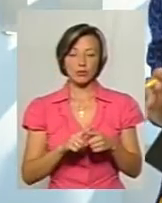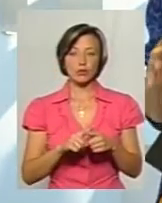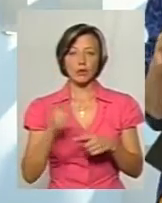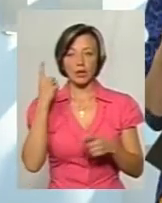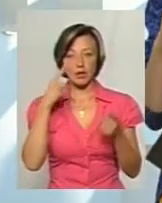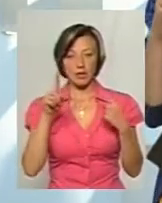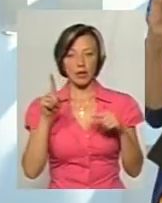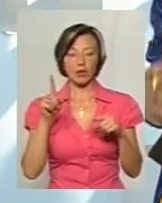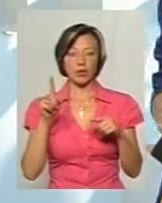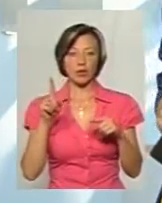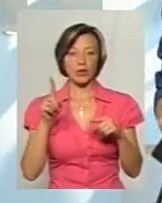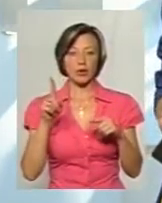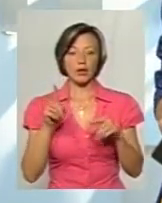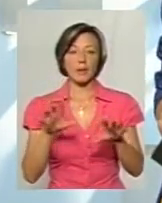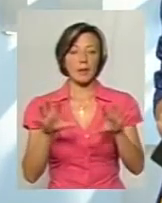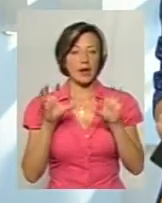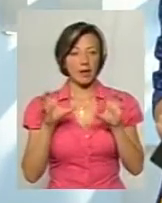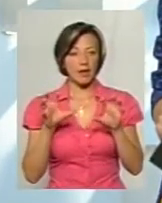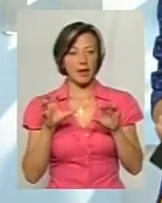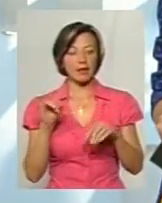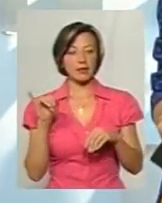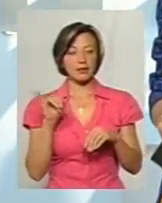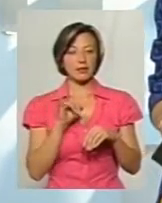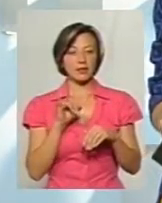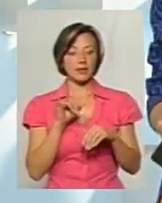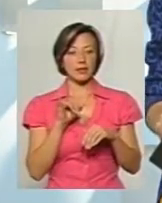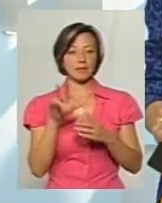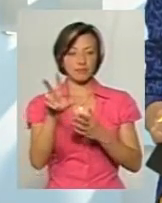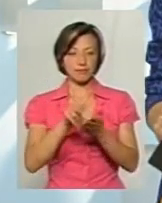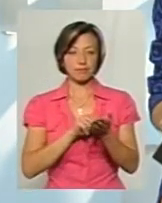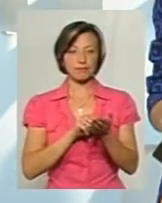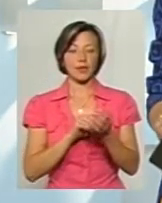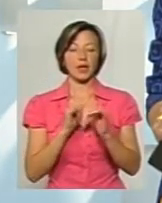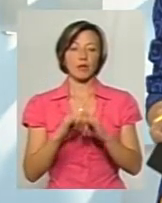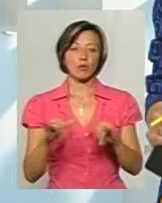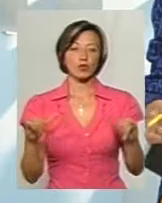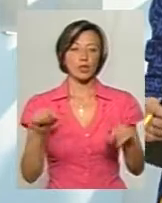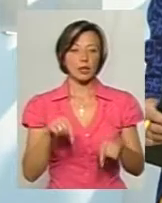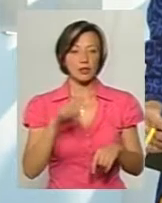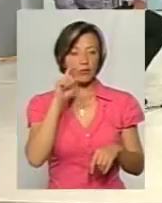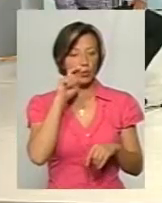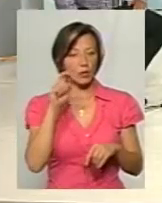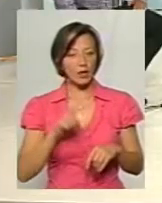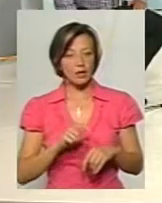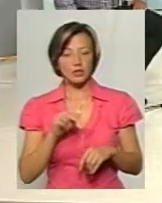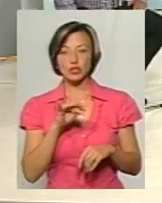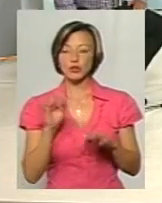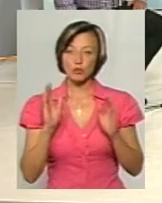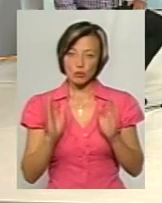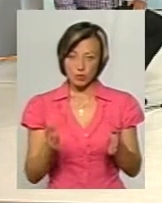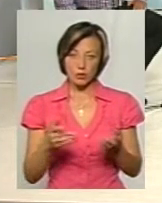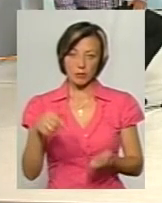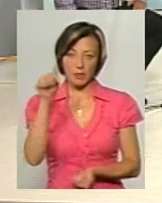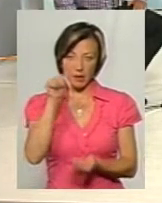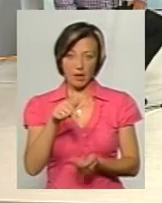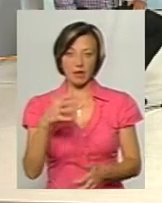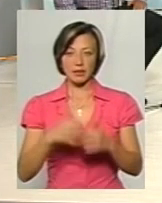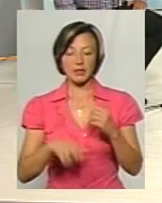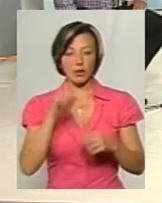ідею перейняти і розповсюджити, поширити в Україні? І чи буде вона прийнятна